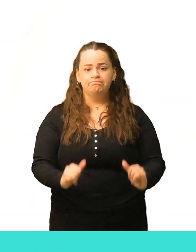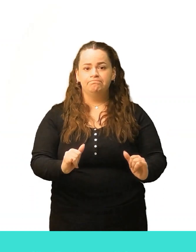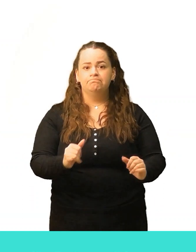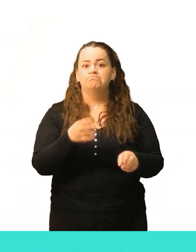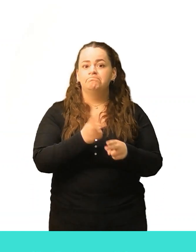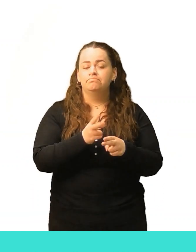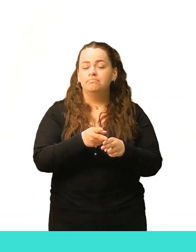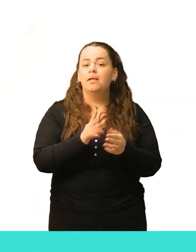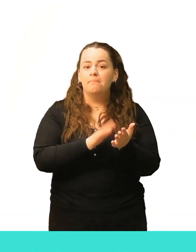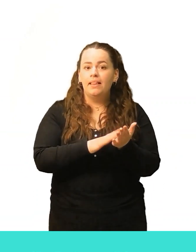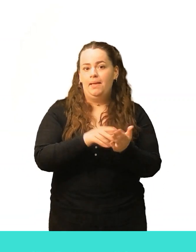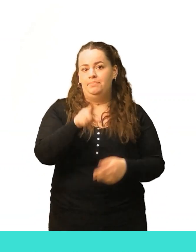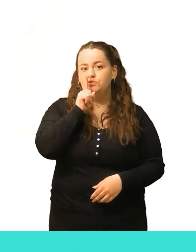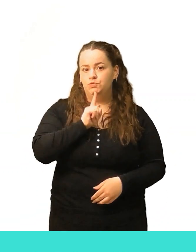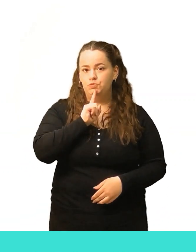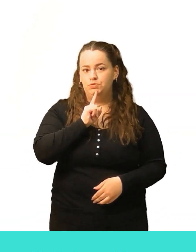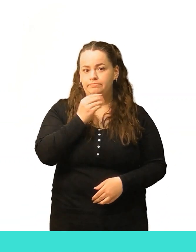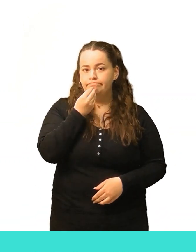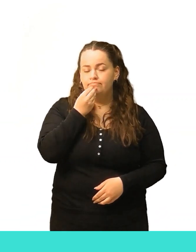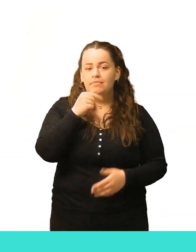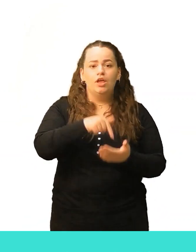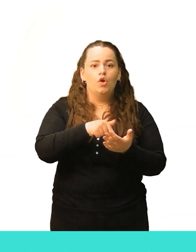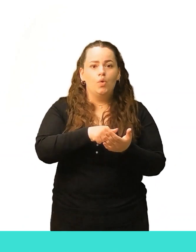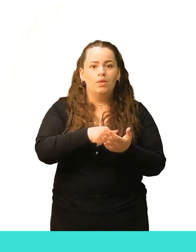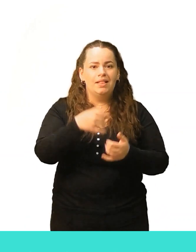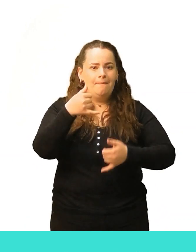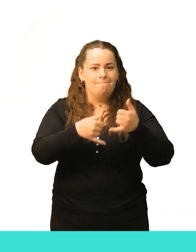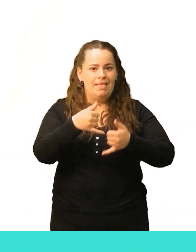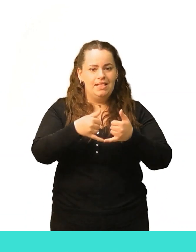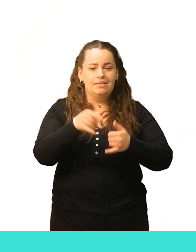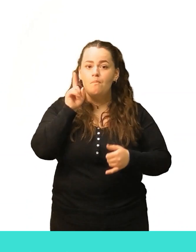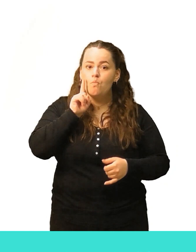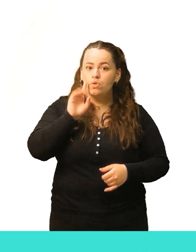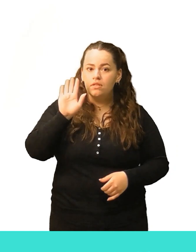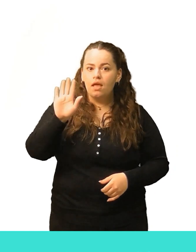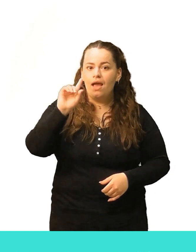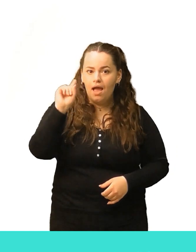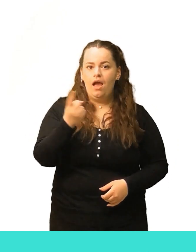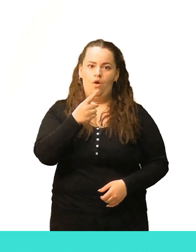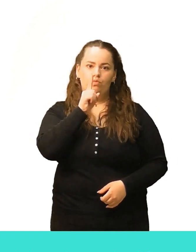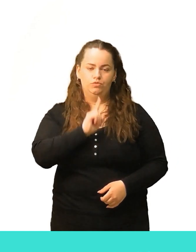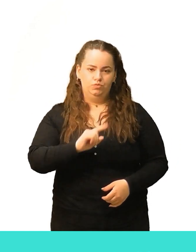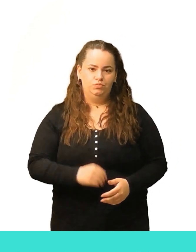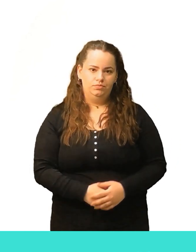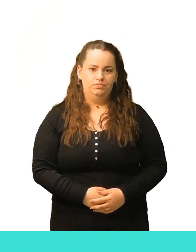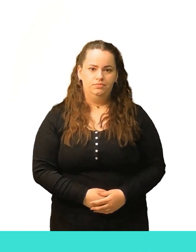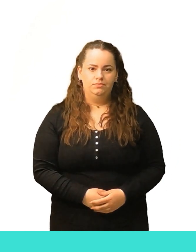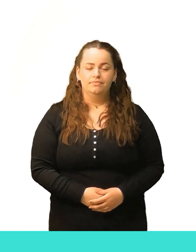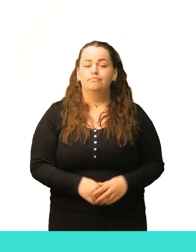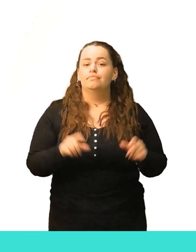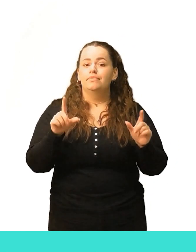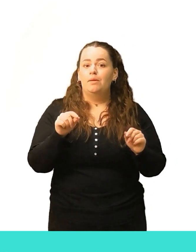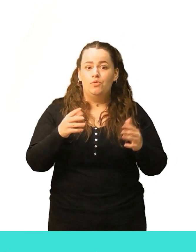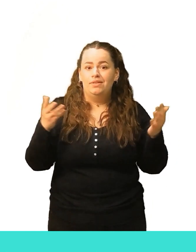Aber auch nach der Geburt bleibt es für Babys süß. Denn die Muttermilch, die die Babys trinken, ist auch süß.